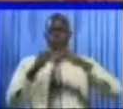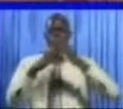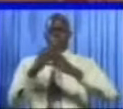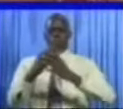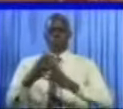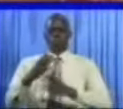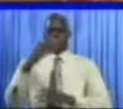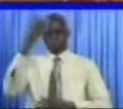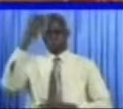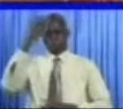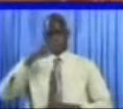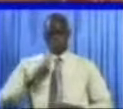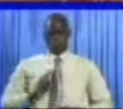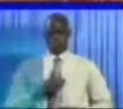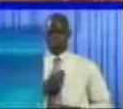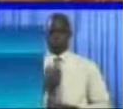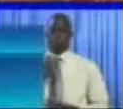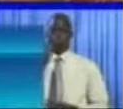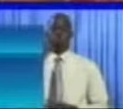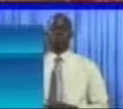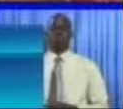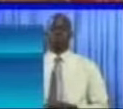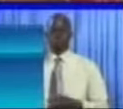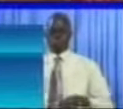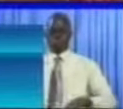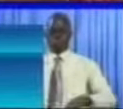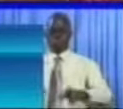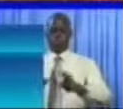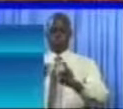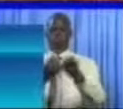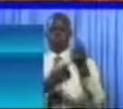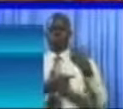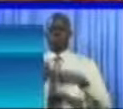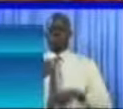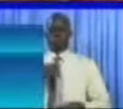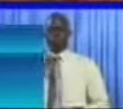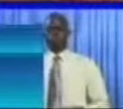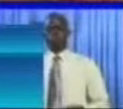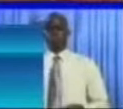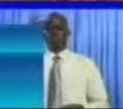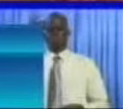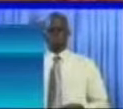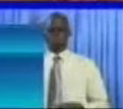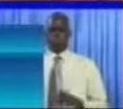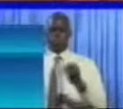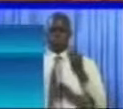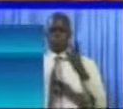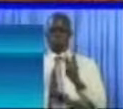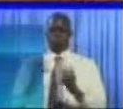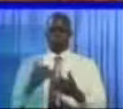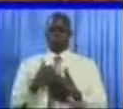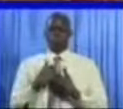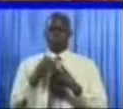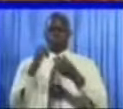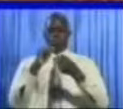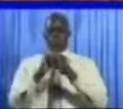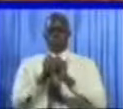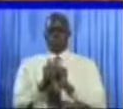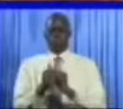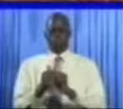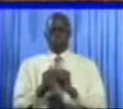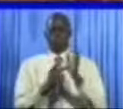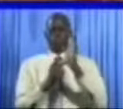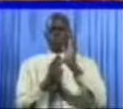casques. Nous avons regardé la route en venant. Et je crois qu'il y a quelques-uns qui ont eu des préoccupations qu'ils ont